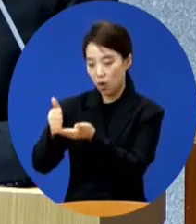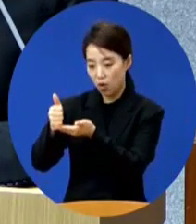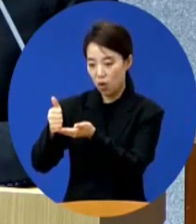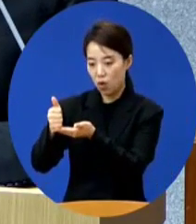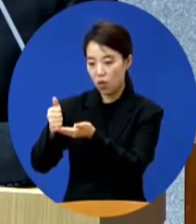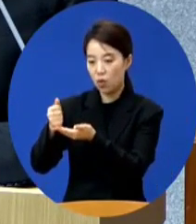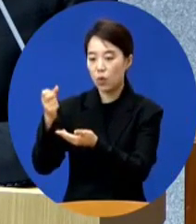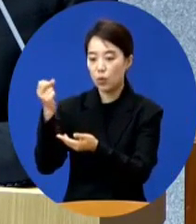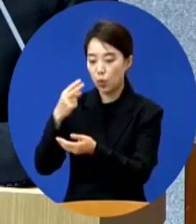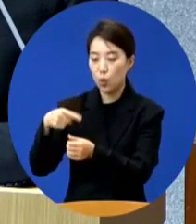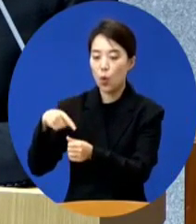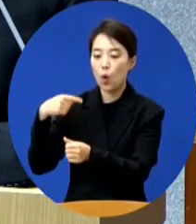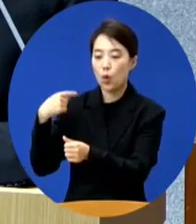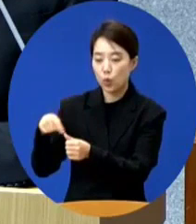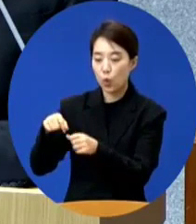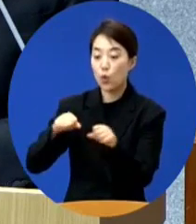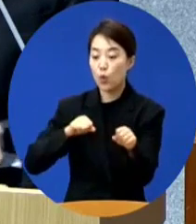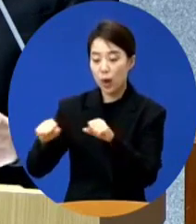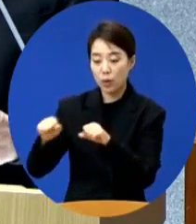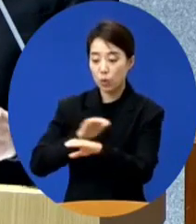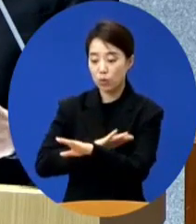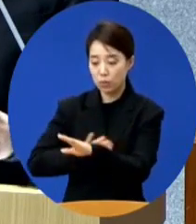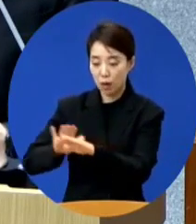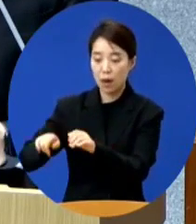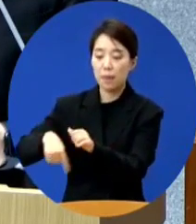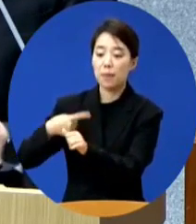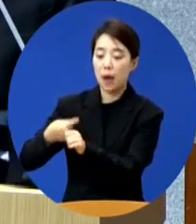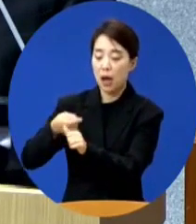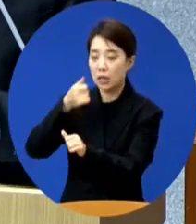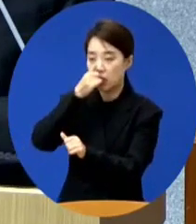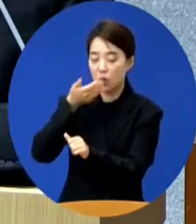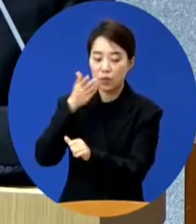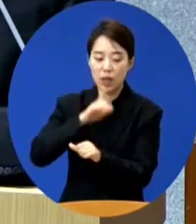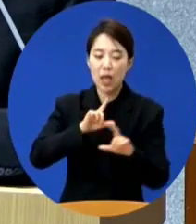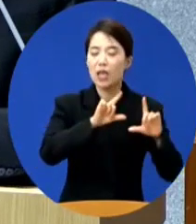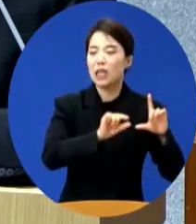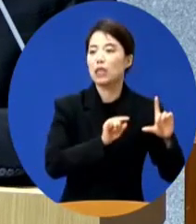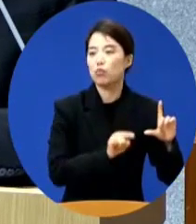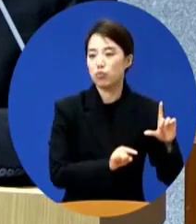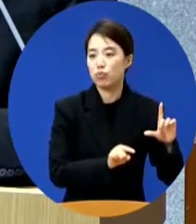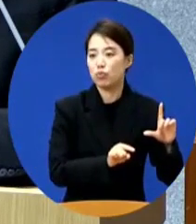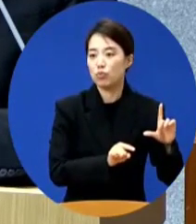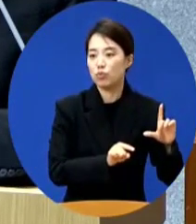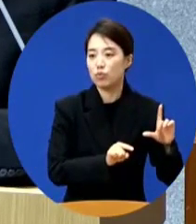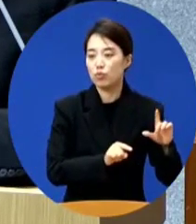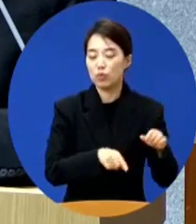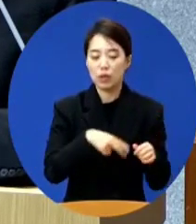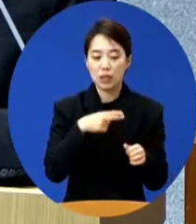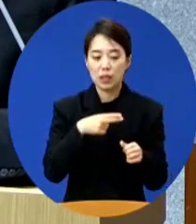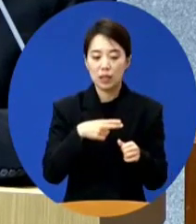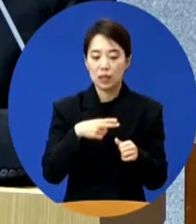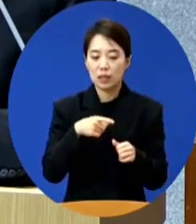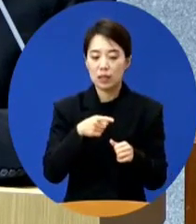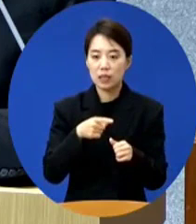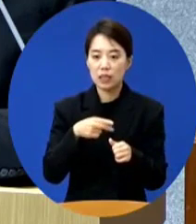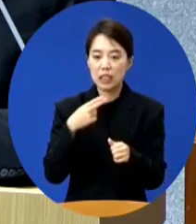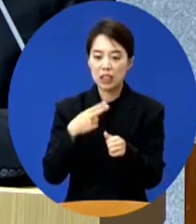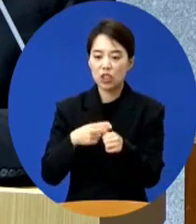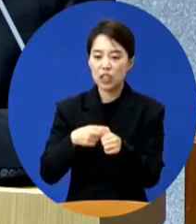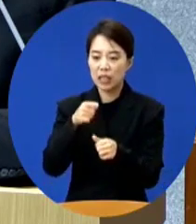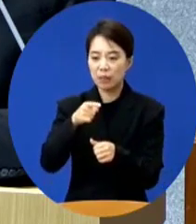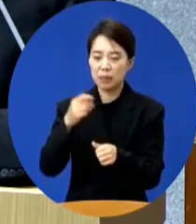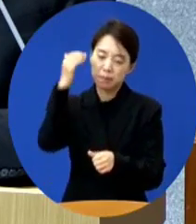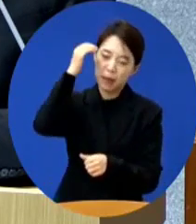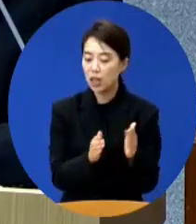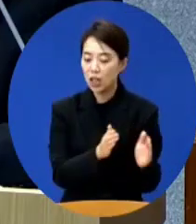교육의 활동에 잘 참여를 합니다. 근데 일부 학생들이 사실은 그 선생님들께 이 교권을 침해하는